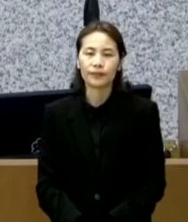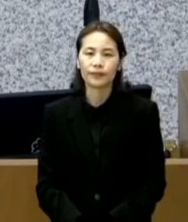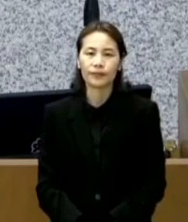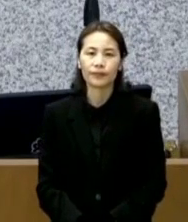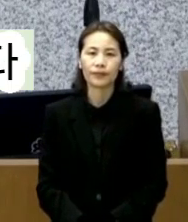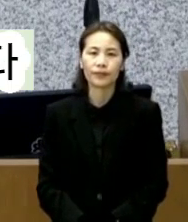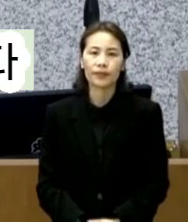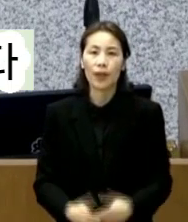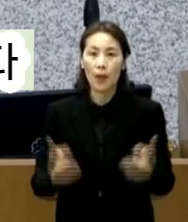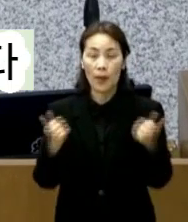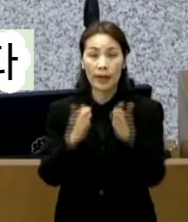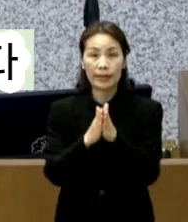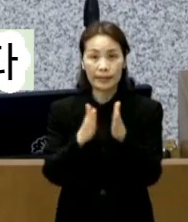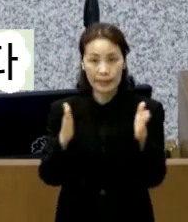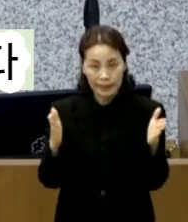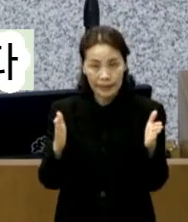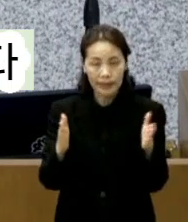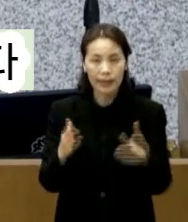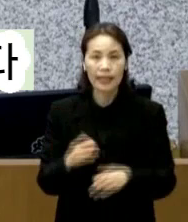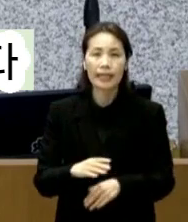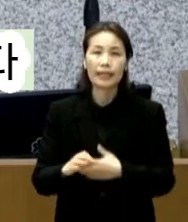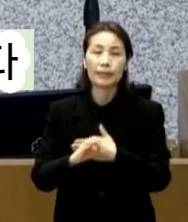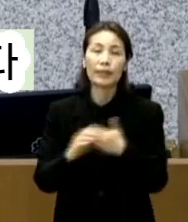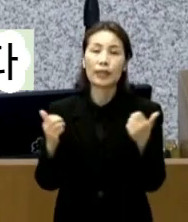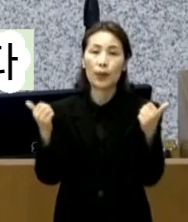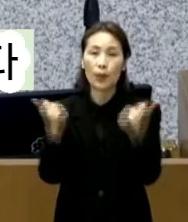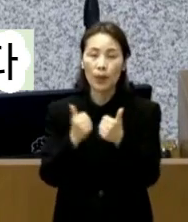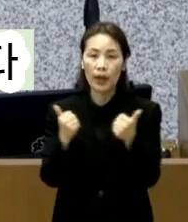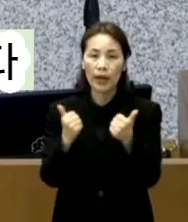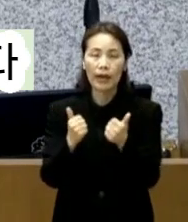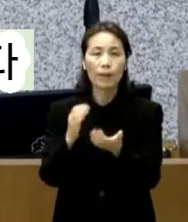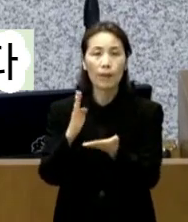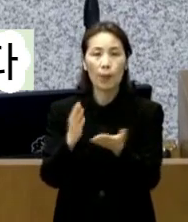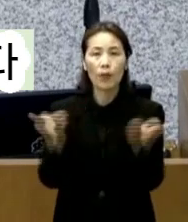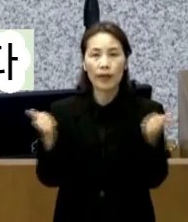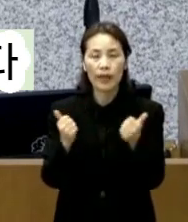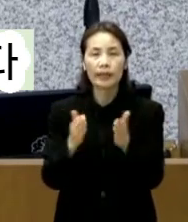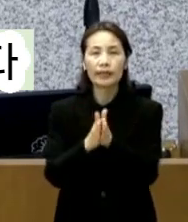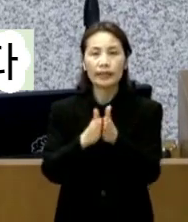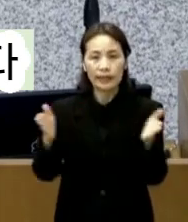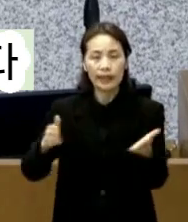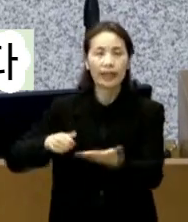성원이 되었으므로 제374회 임시회 제1차 본회의를 개회하겠습니다.